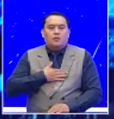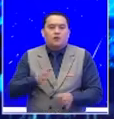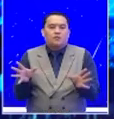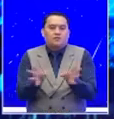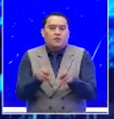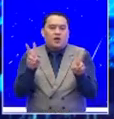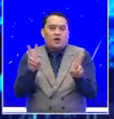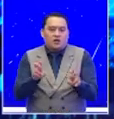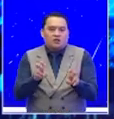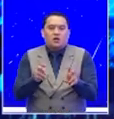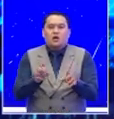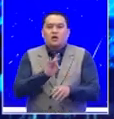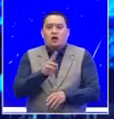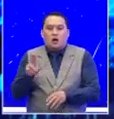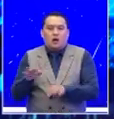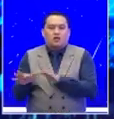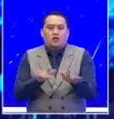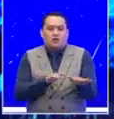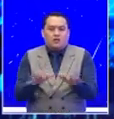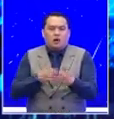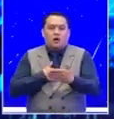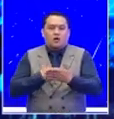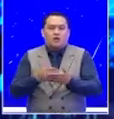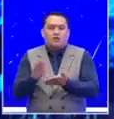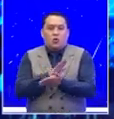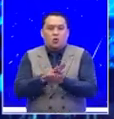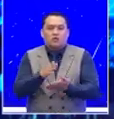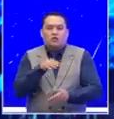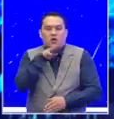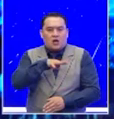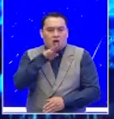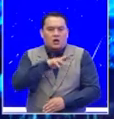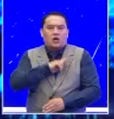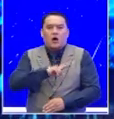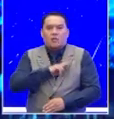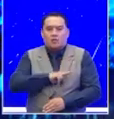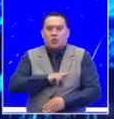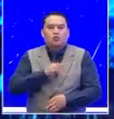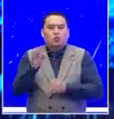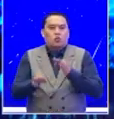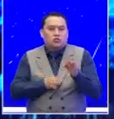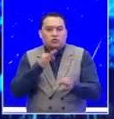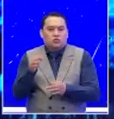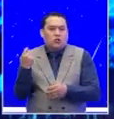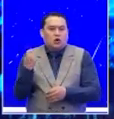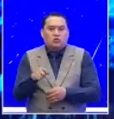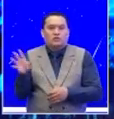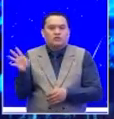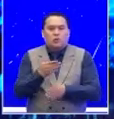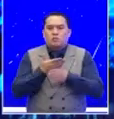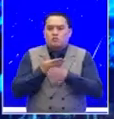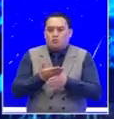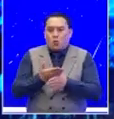Безбергемес. Следуя общереспубликанскому девизу, волонтеры из города Текели работают в режиме нон-стоп. Никого не оставим без